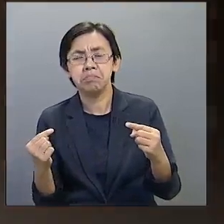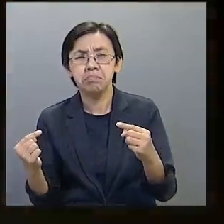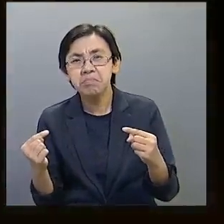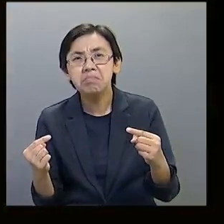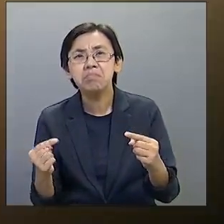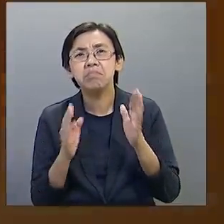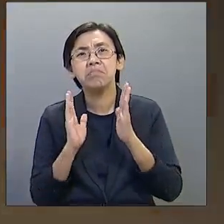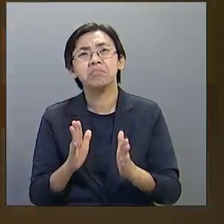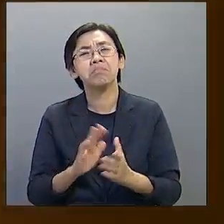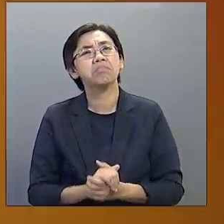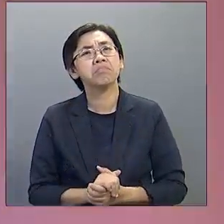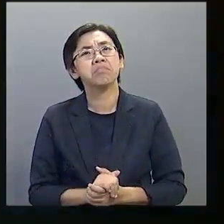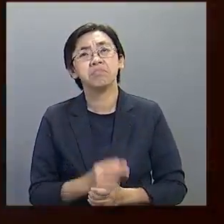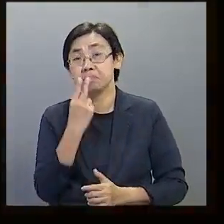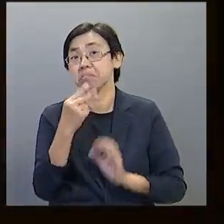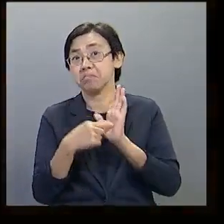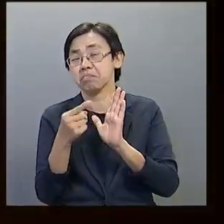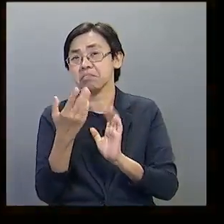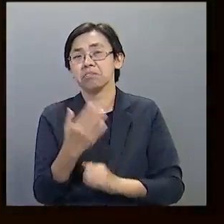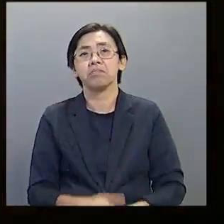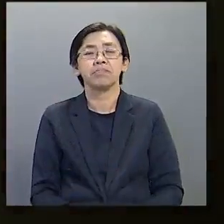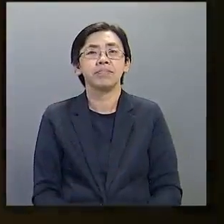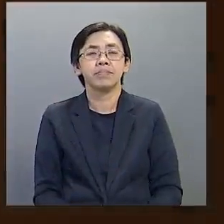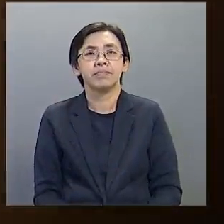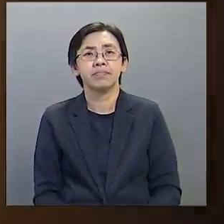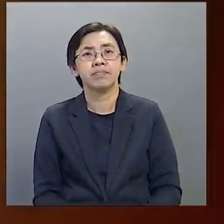ขาเป็นผู้ก่อเหตุดูคลิปนี้ค่ะ